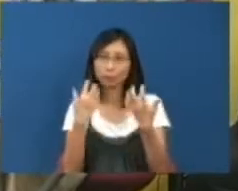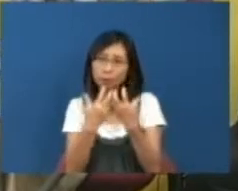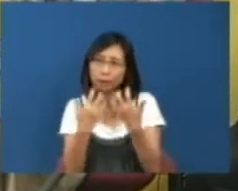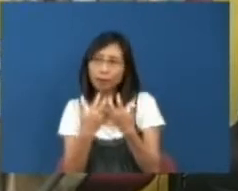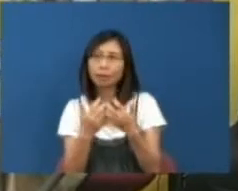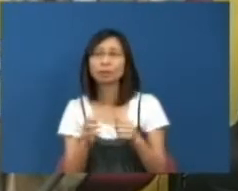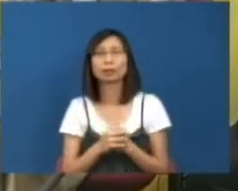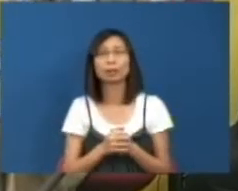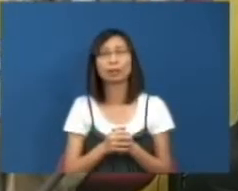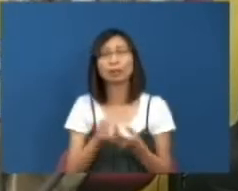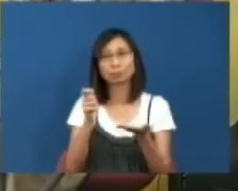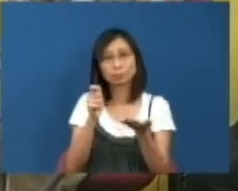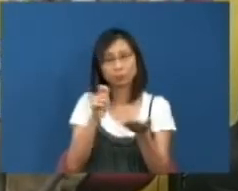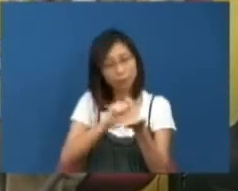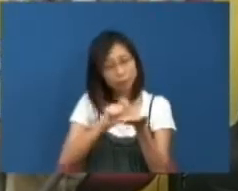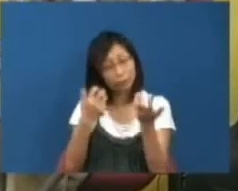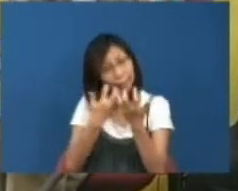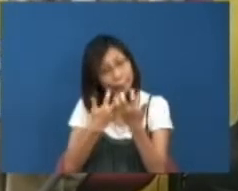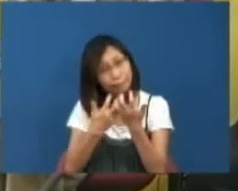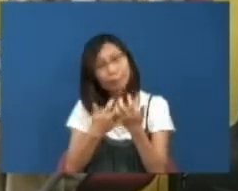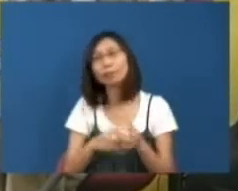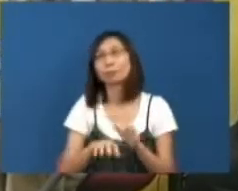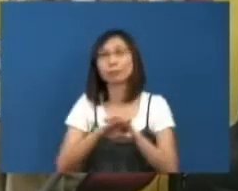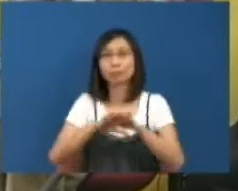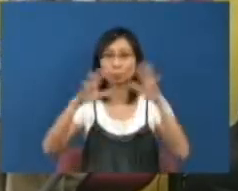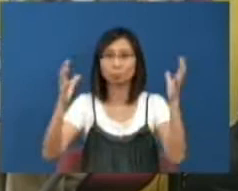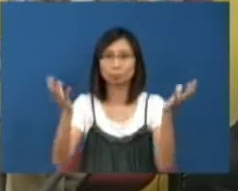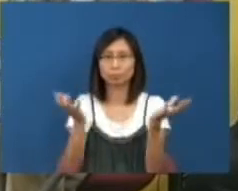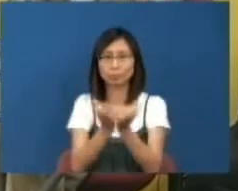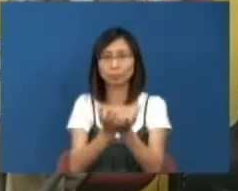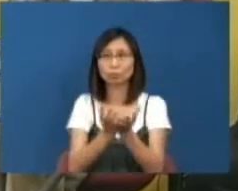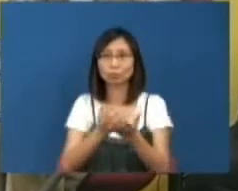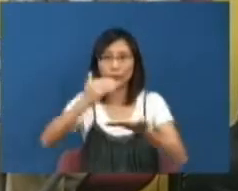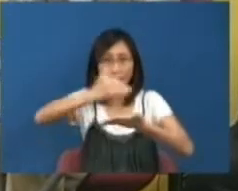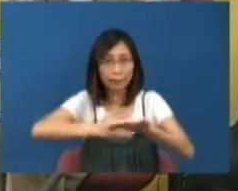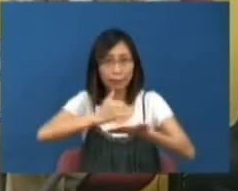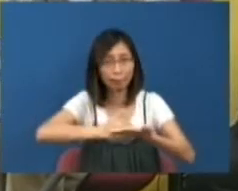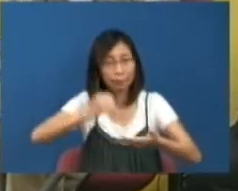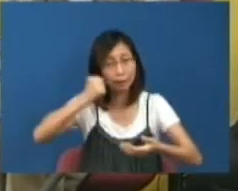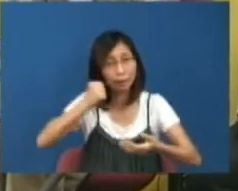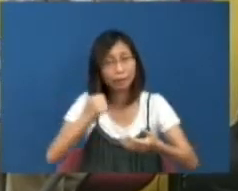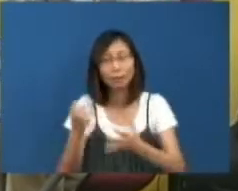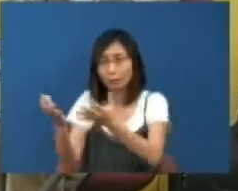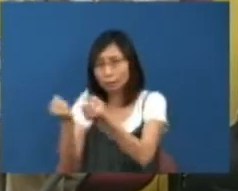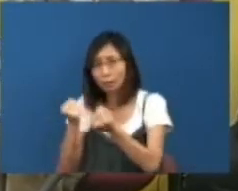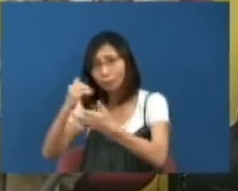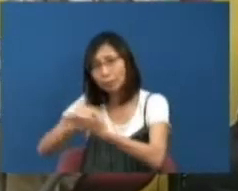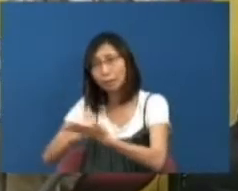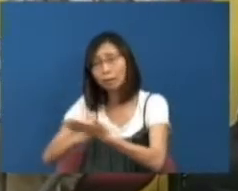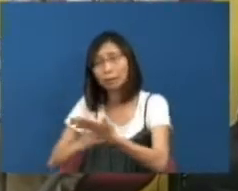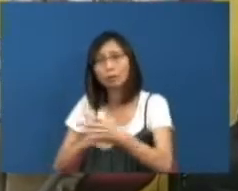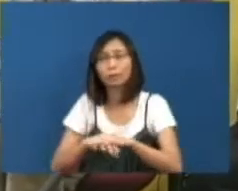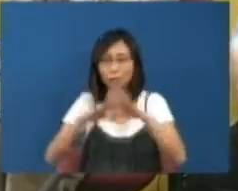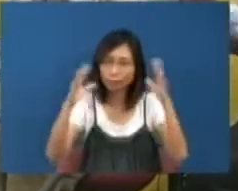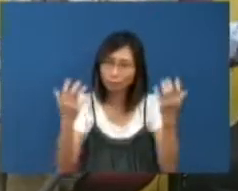green audit。 係 咁就包括埋所有節能啊，或者吸取到嘅能量啊，加埋一條數嚟